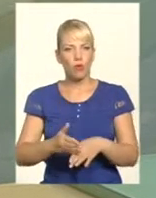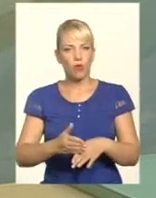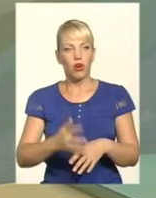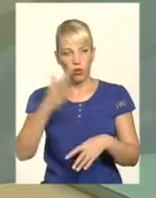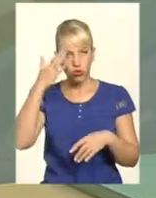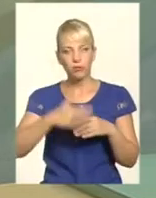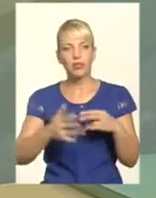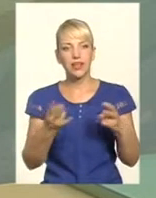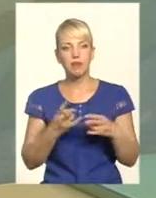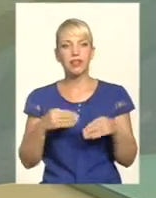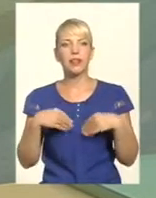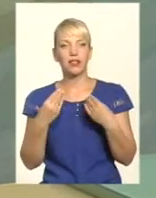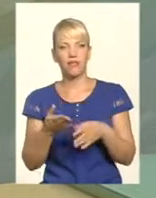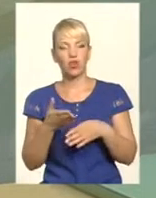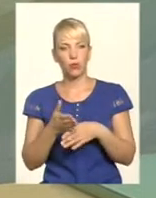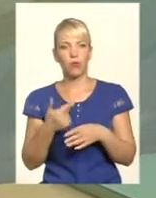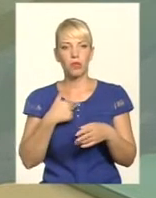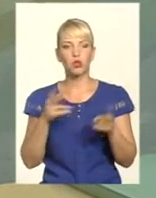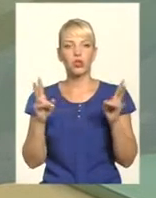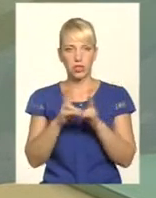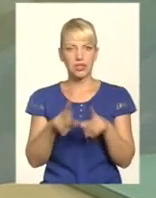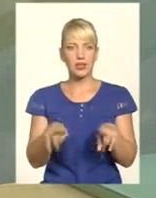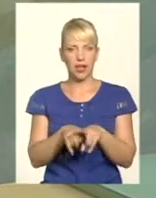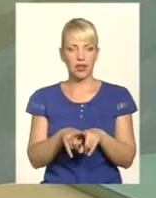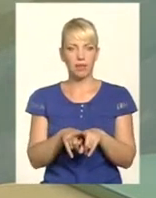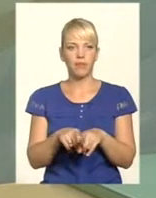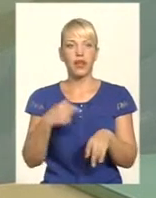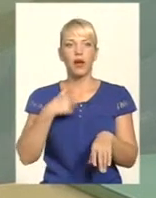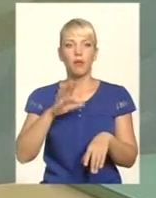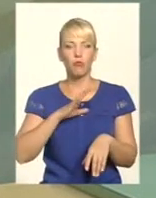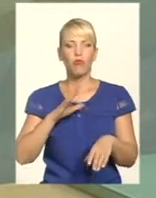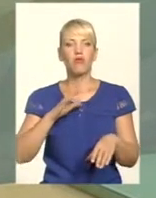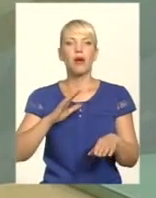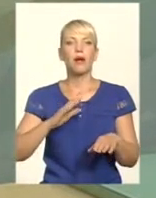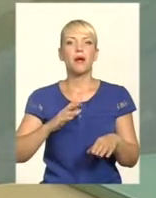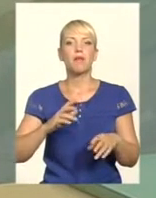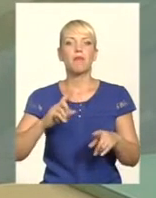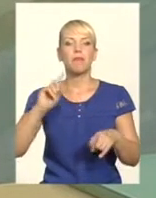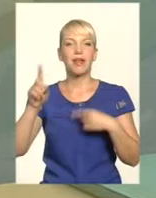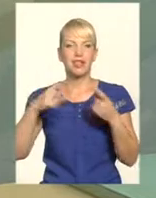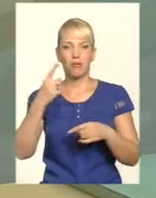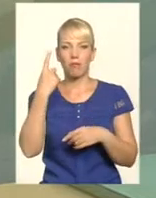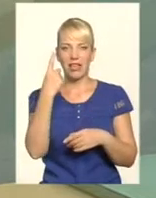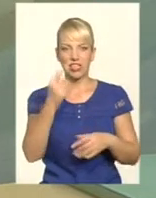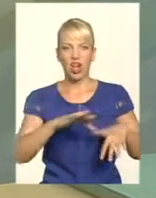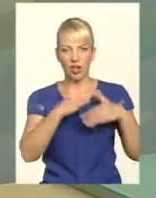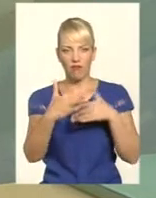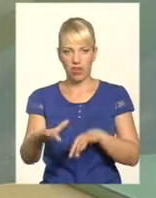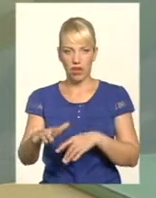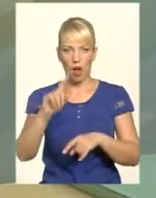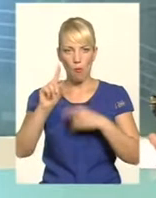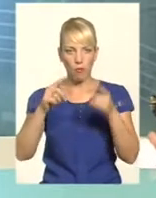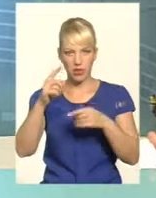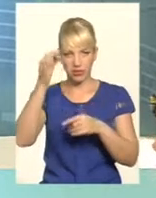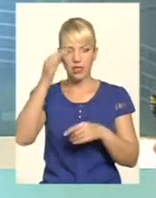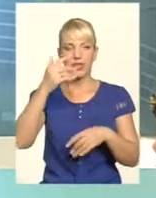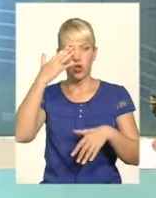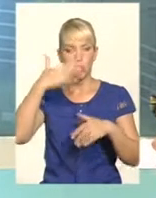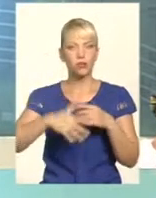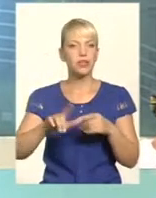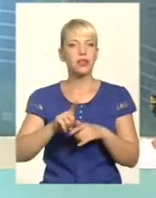допомогу. Ми стикалися таким, тому що я був призваний в першій хвилі мобілізації, то, ну, самі розумієте, тоді не все